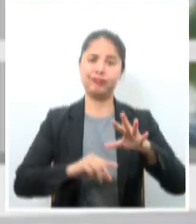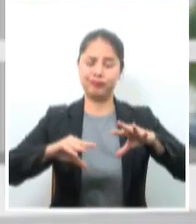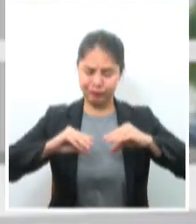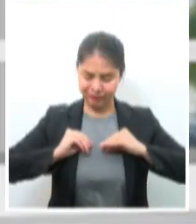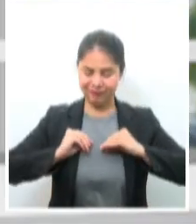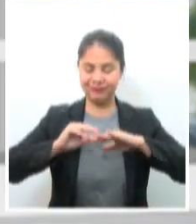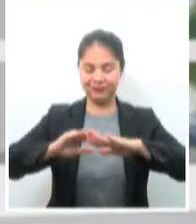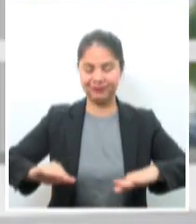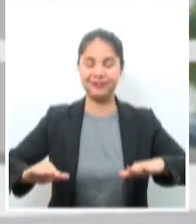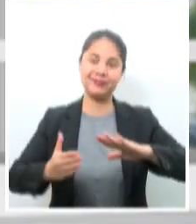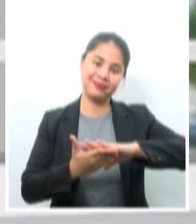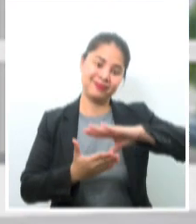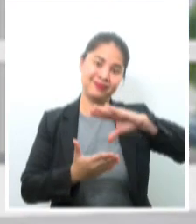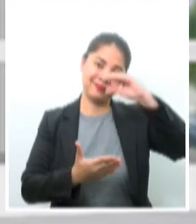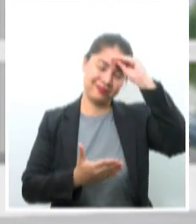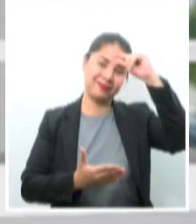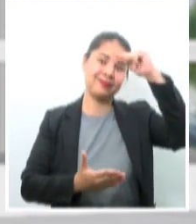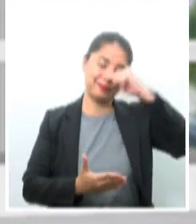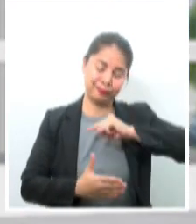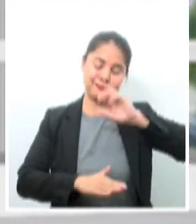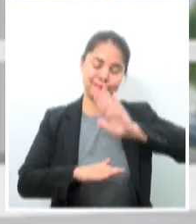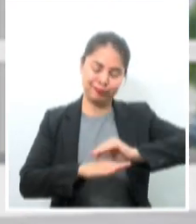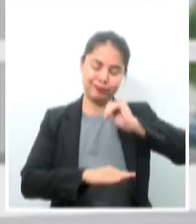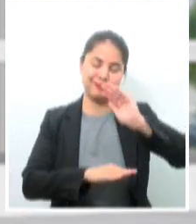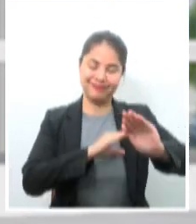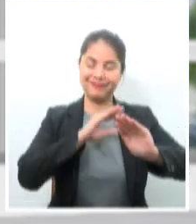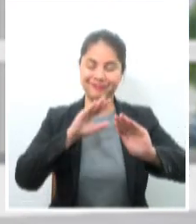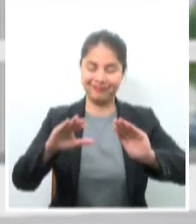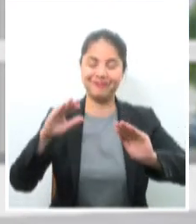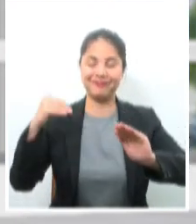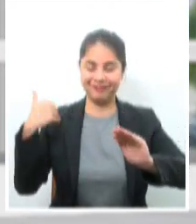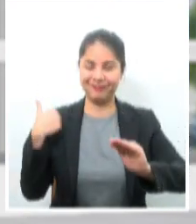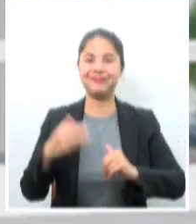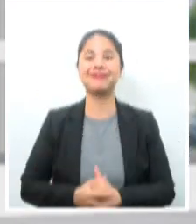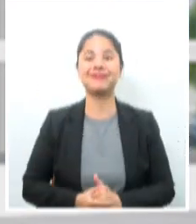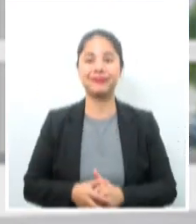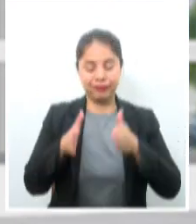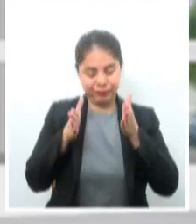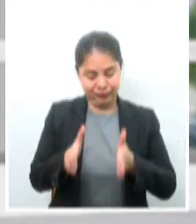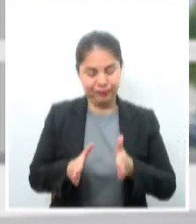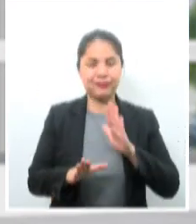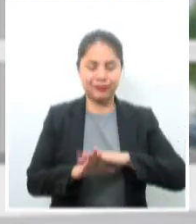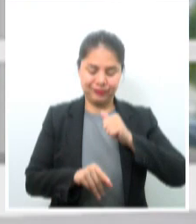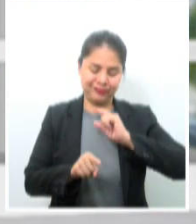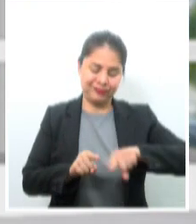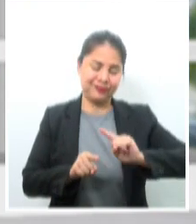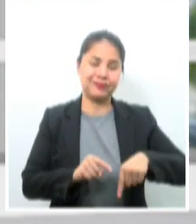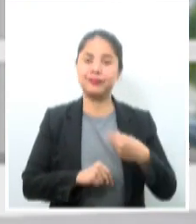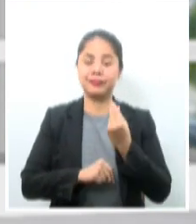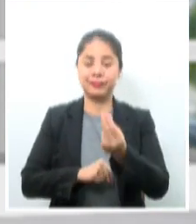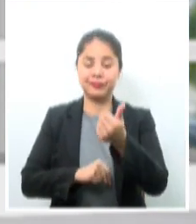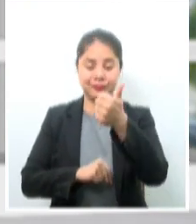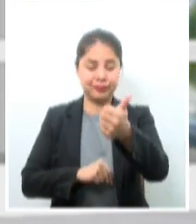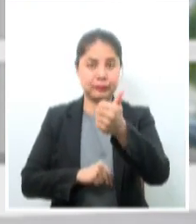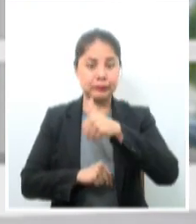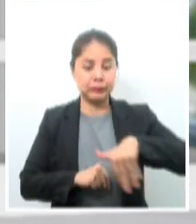ของเราในทุกโรงเรียนทุกที่มีความสามารถอยู่ในตัวของเขาเองมีต้นทุนที่ดีอยู่ในตัวดังนั้นการที่ทำให้เขารู้จัก